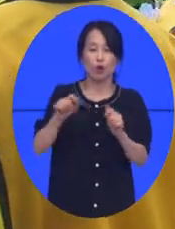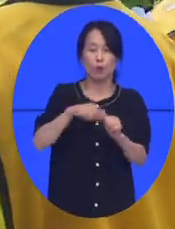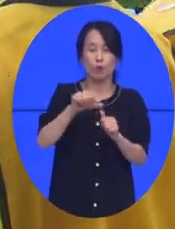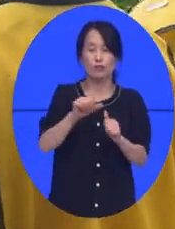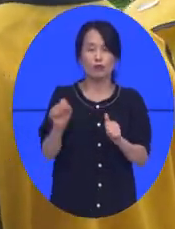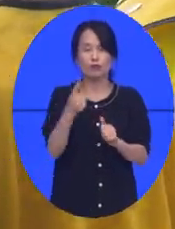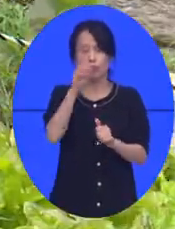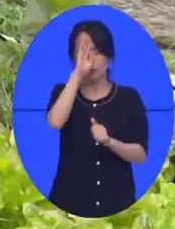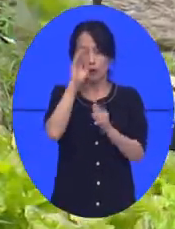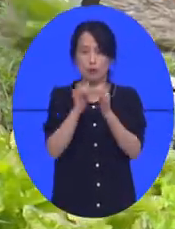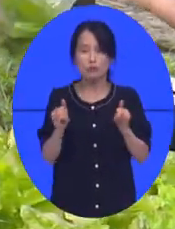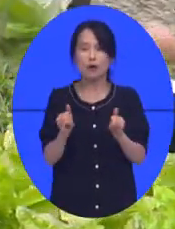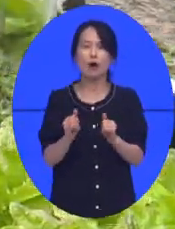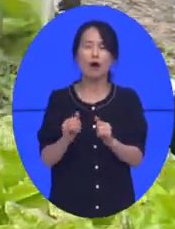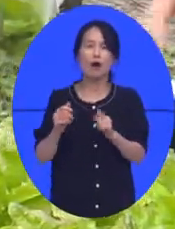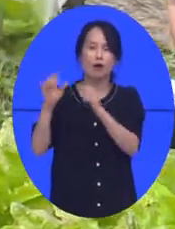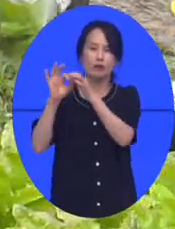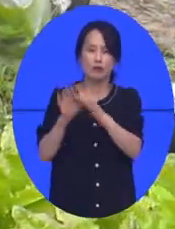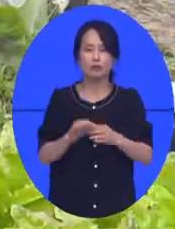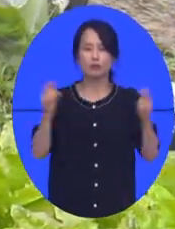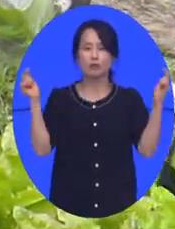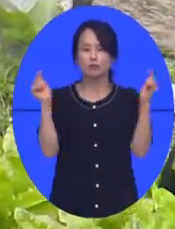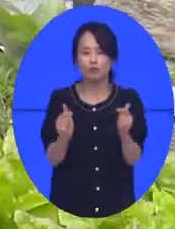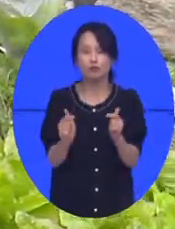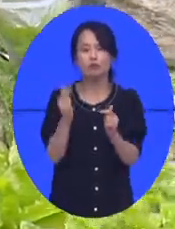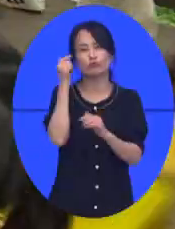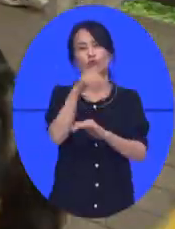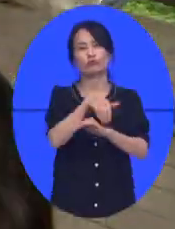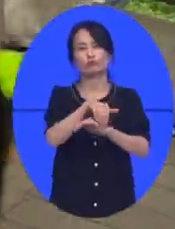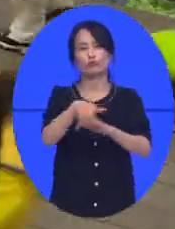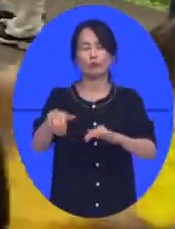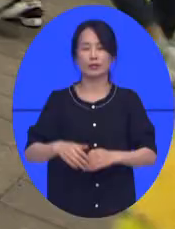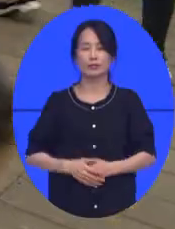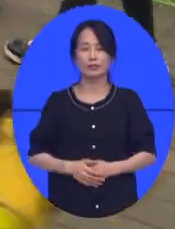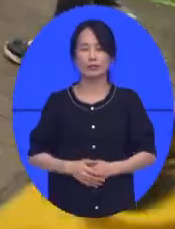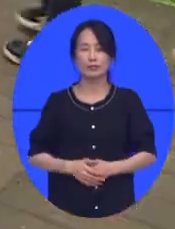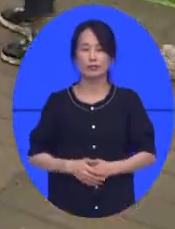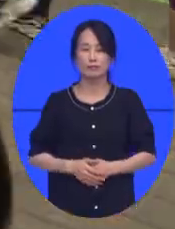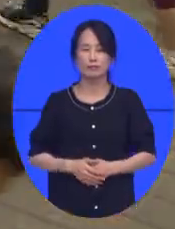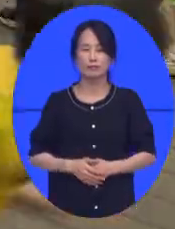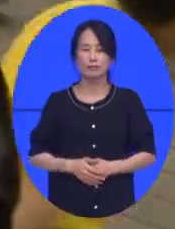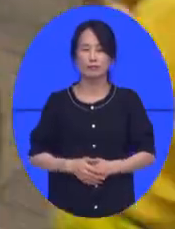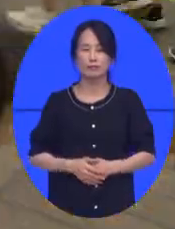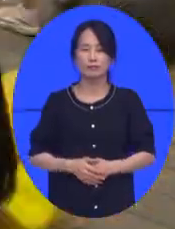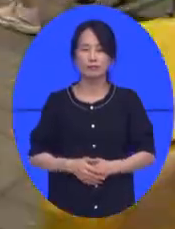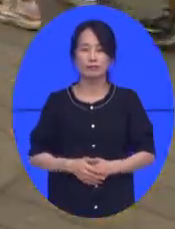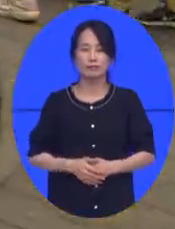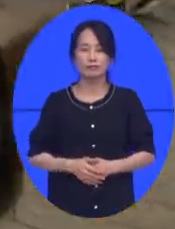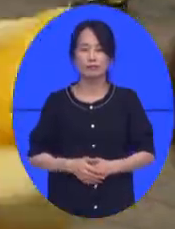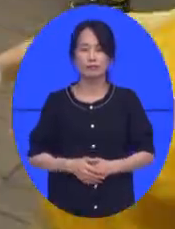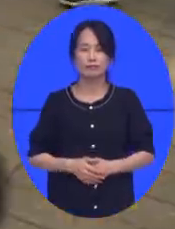환경성 질환자 비율을 점차적으로 낮출 계획입니다. 경기 GTV 서문영입니다.